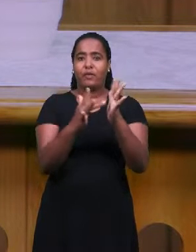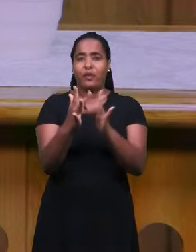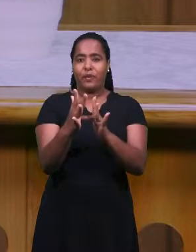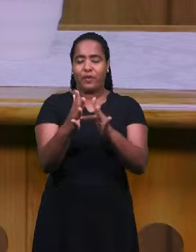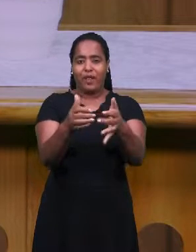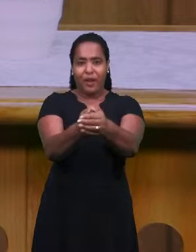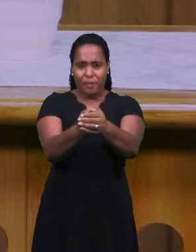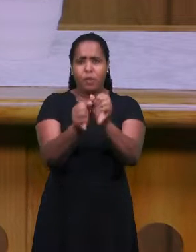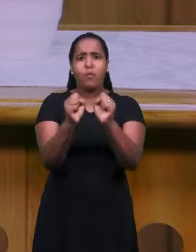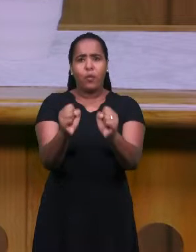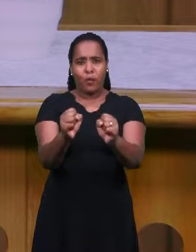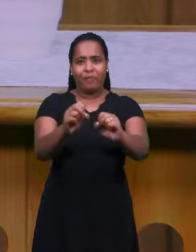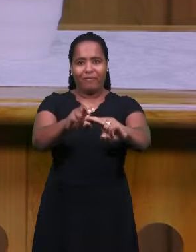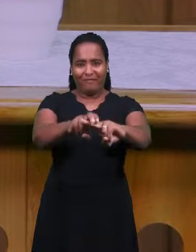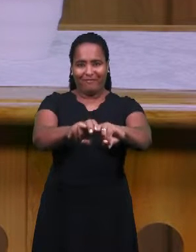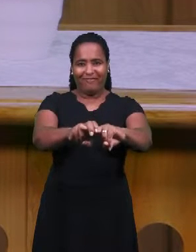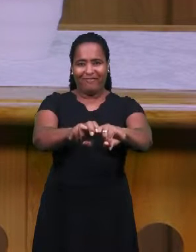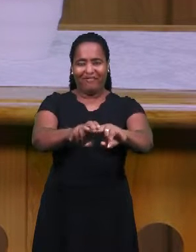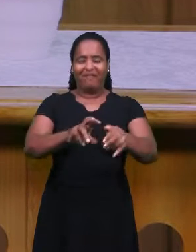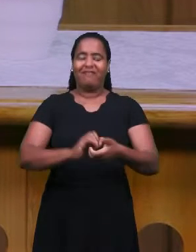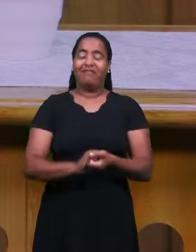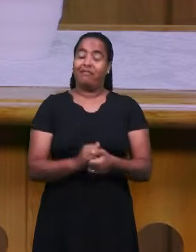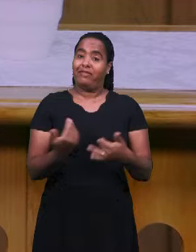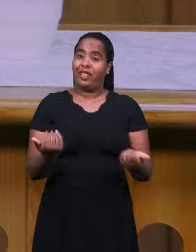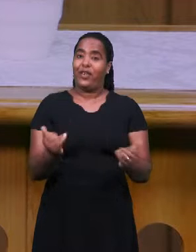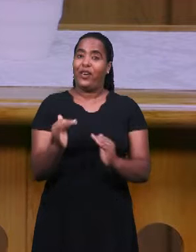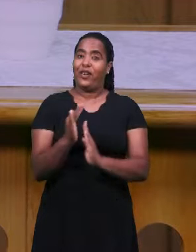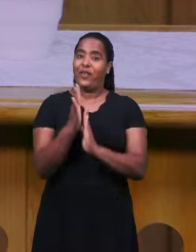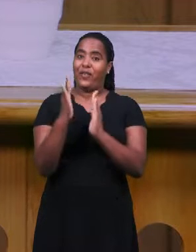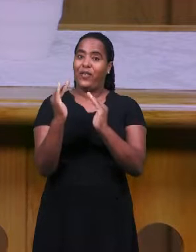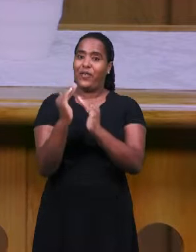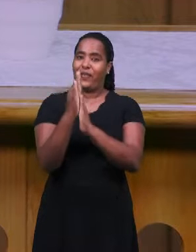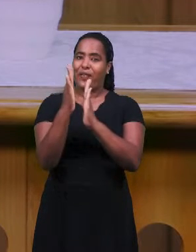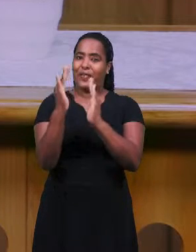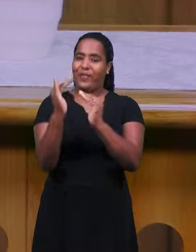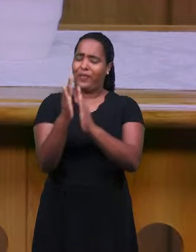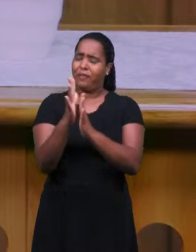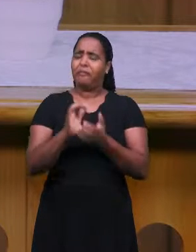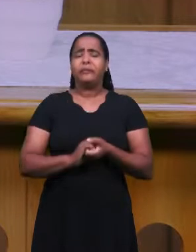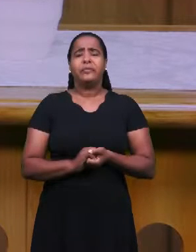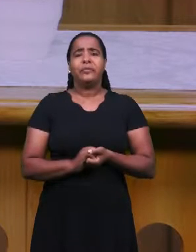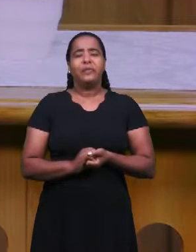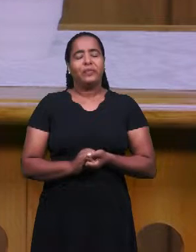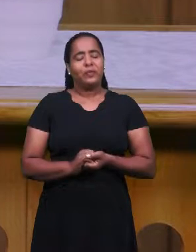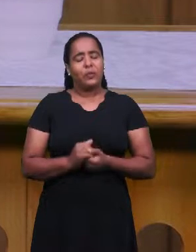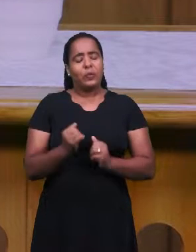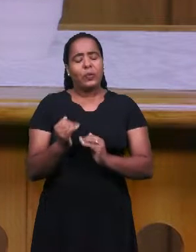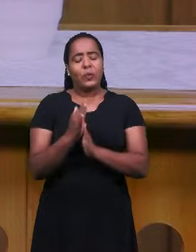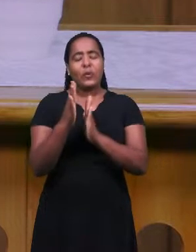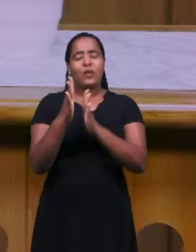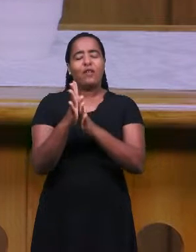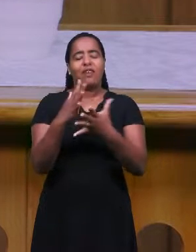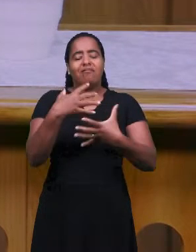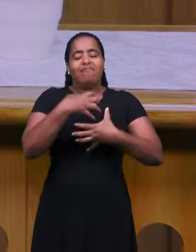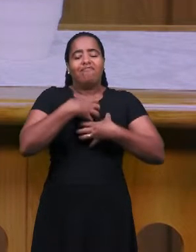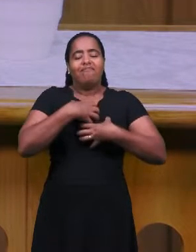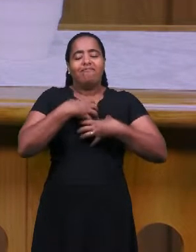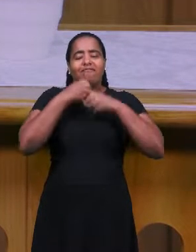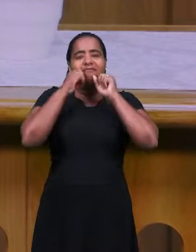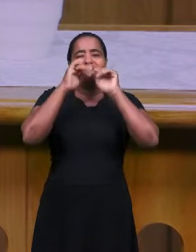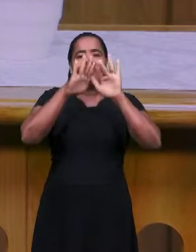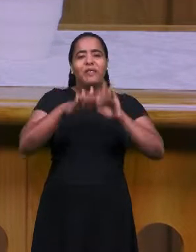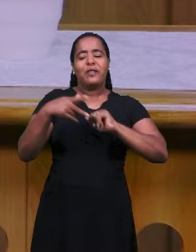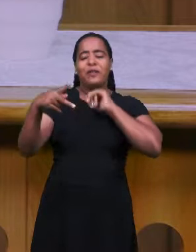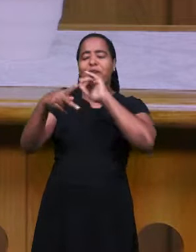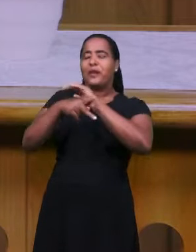Можете присаживаться. Мы прославим Господа. Хвала — это благословение.